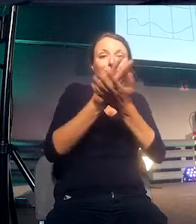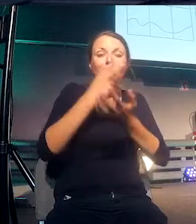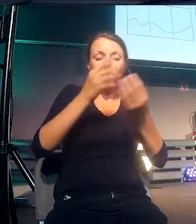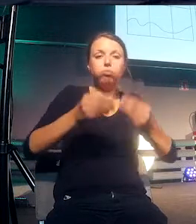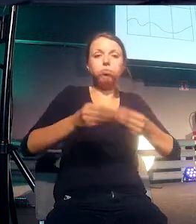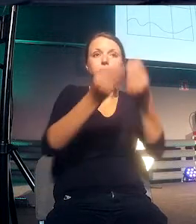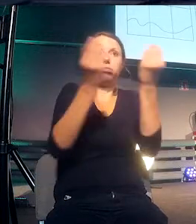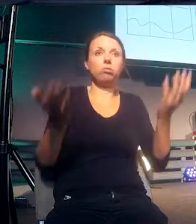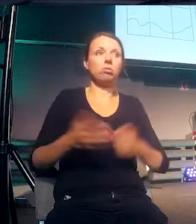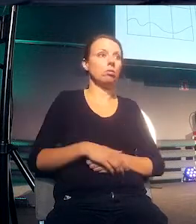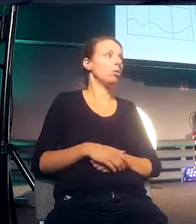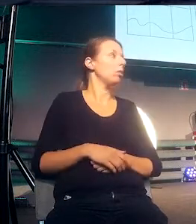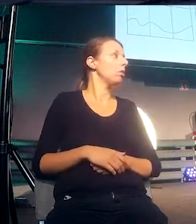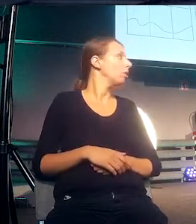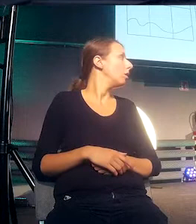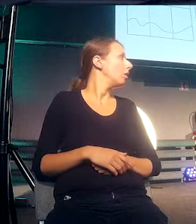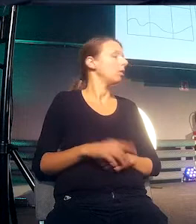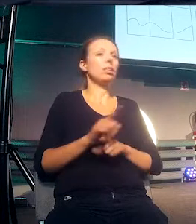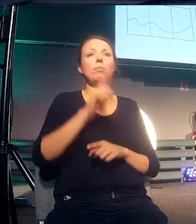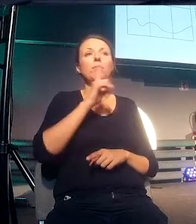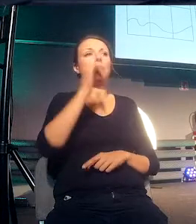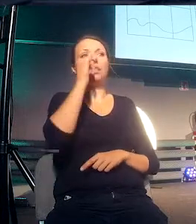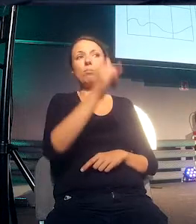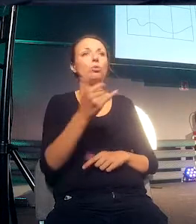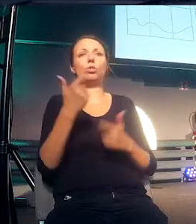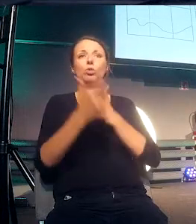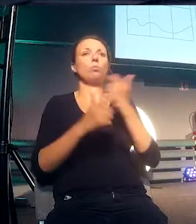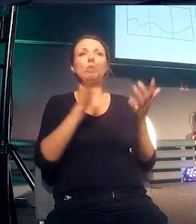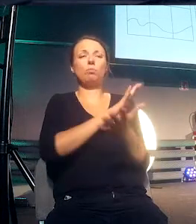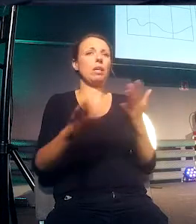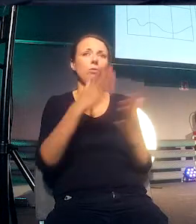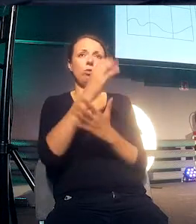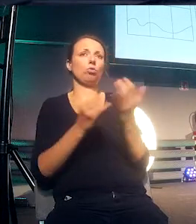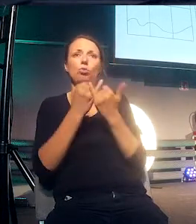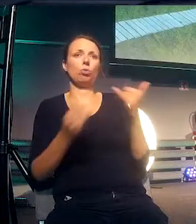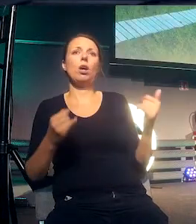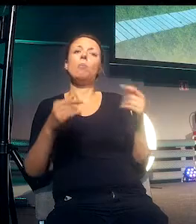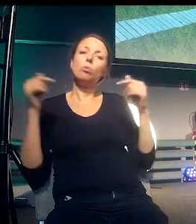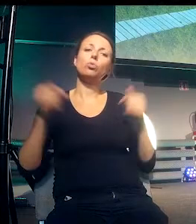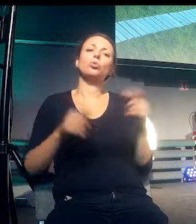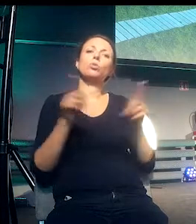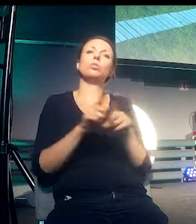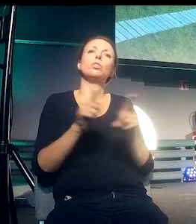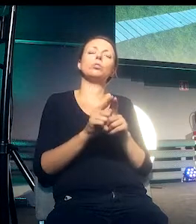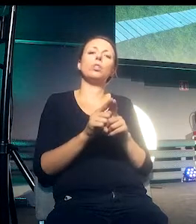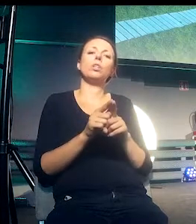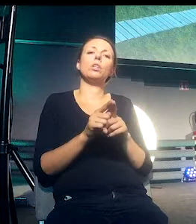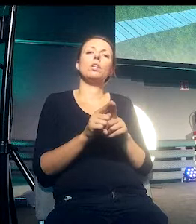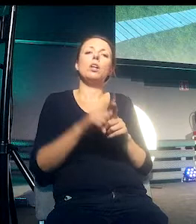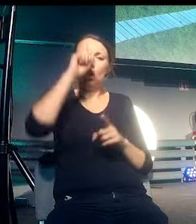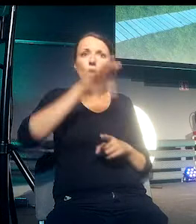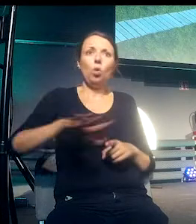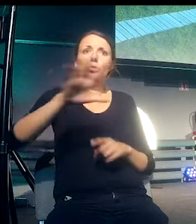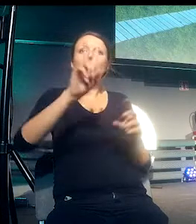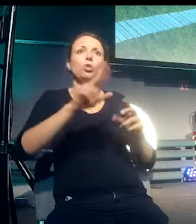pogodzić bez wykorzystania tego typu metodologii celów tych wszystkich ludzi, którzy są pokazani